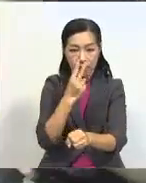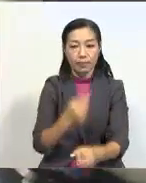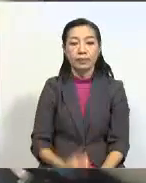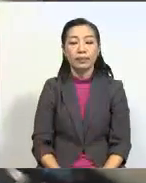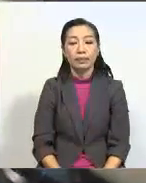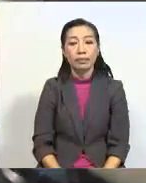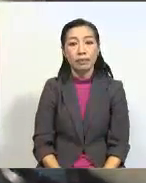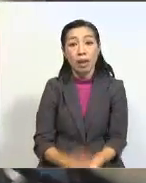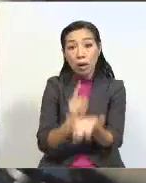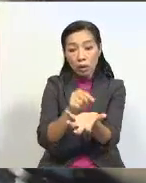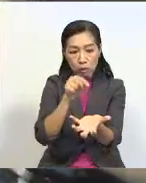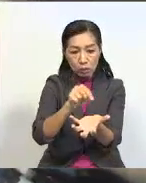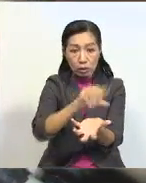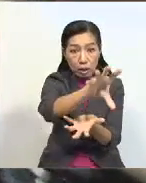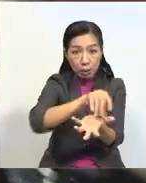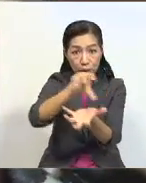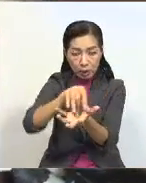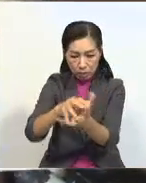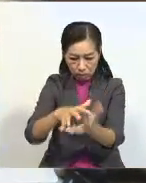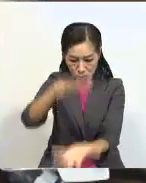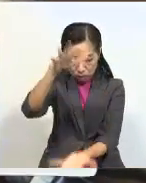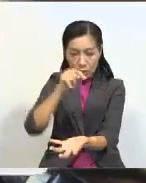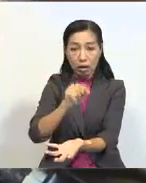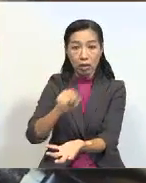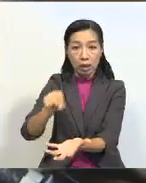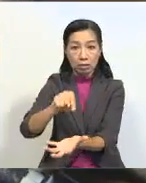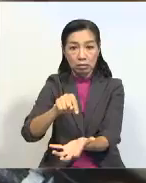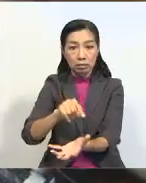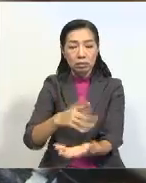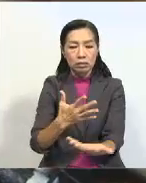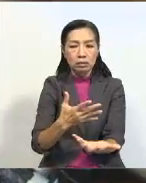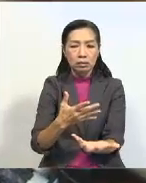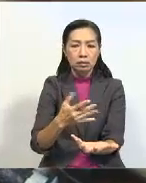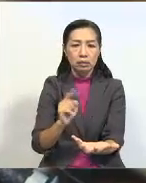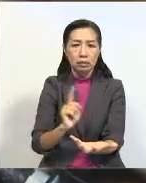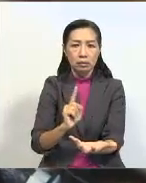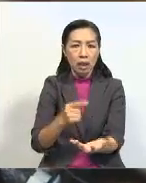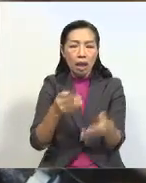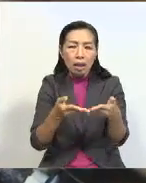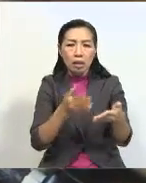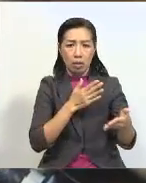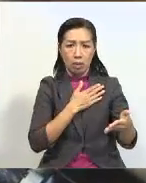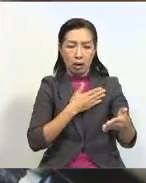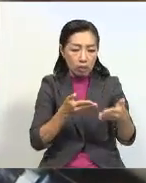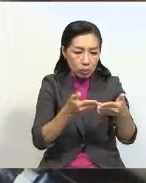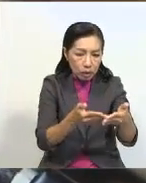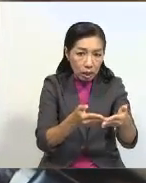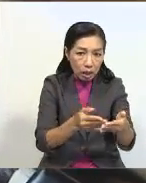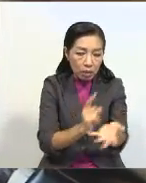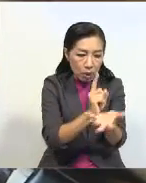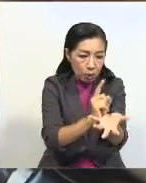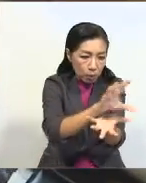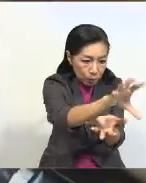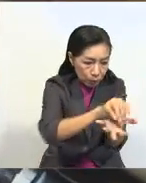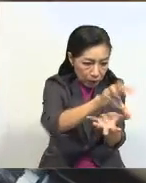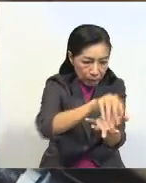กระทงที่เราจัดเก็บได้เนี่ยที่จัดเก็บในแม่น้ำเจ้าพยาเนี่ยเรือเล็กของเราเนี่ยจะจัดเก็บแล้วนะคะก็จะมี